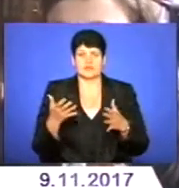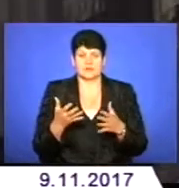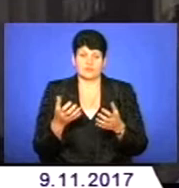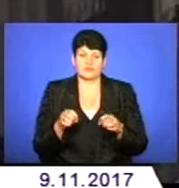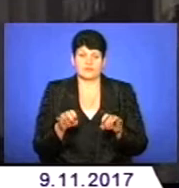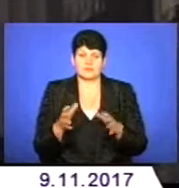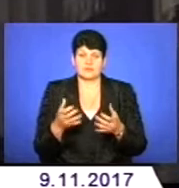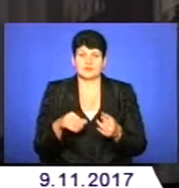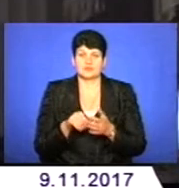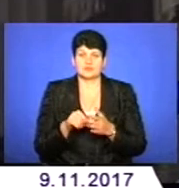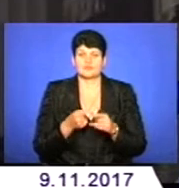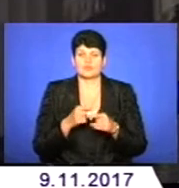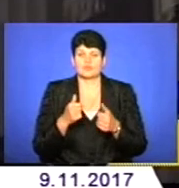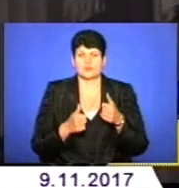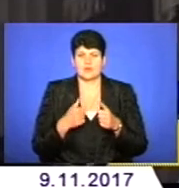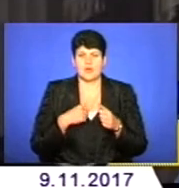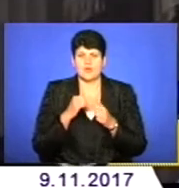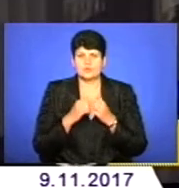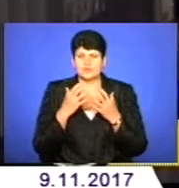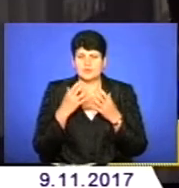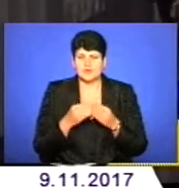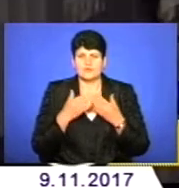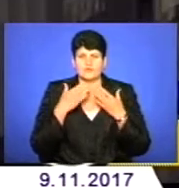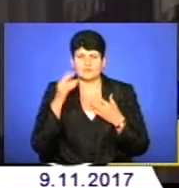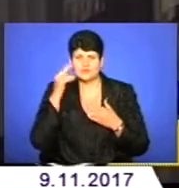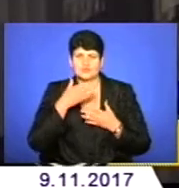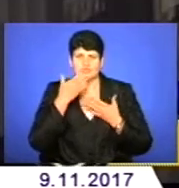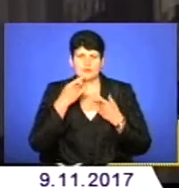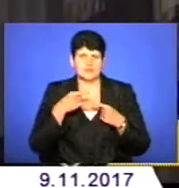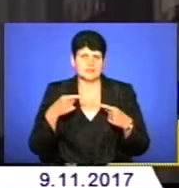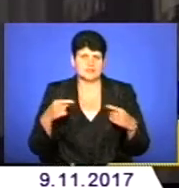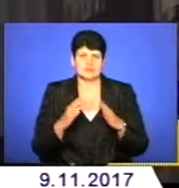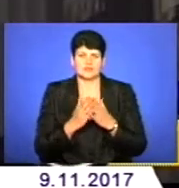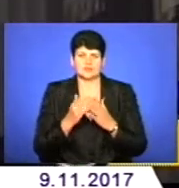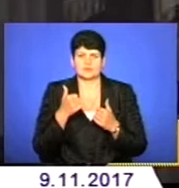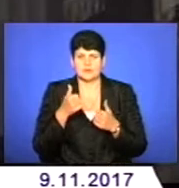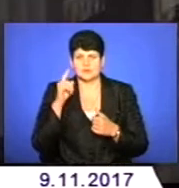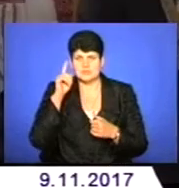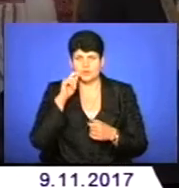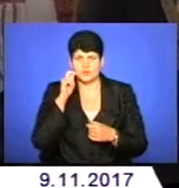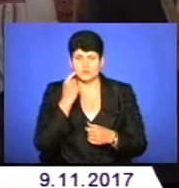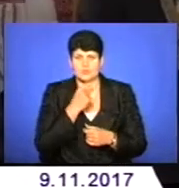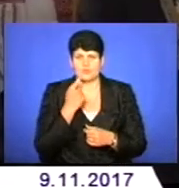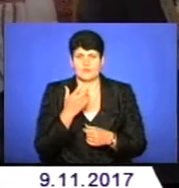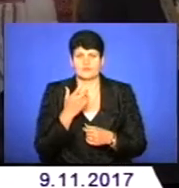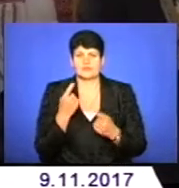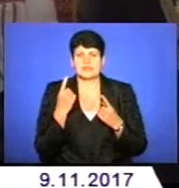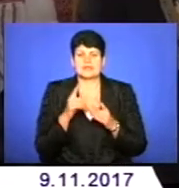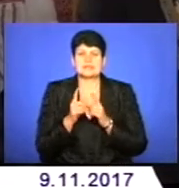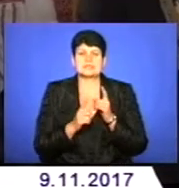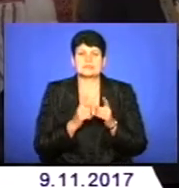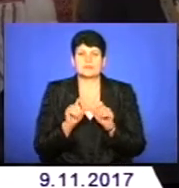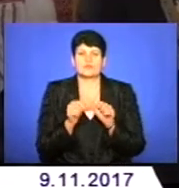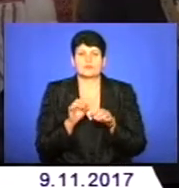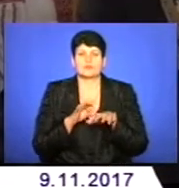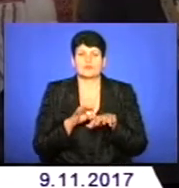конкурсі. Я наполегливо кожен день вчуся, читаю різні книжки, щоб гарно знати українську мову. Суттєвих змін у формі